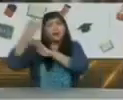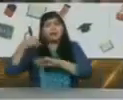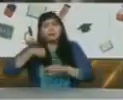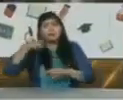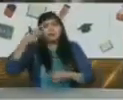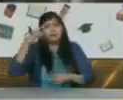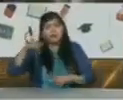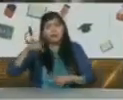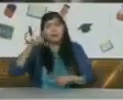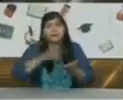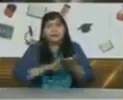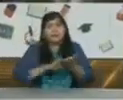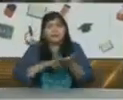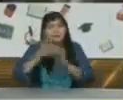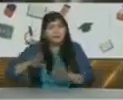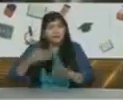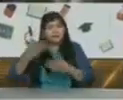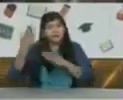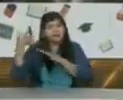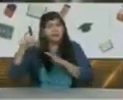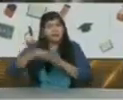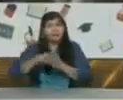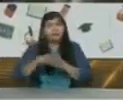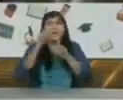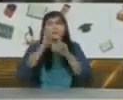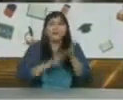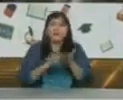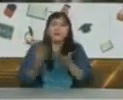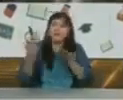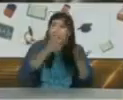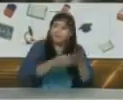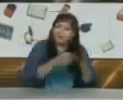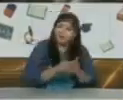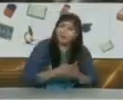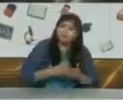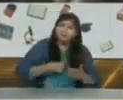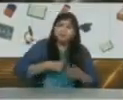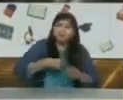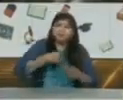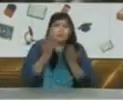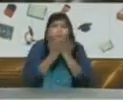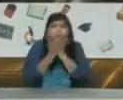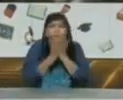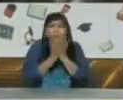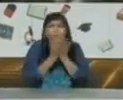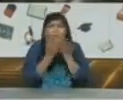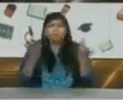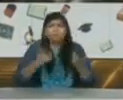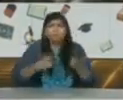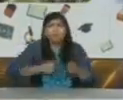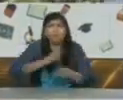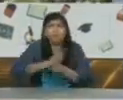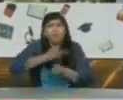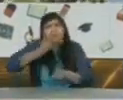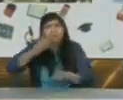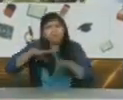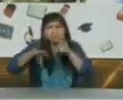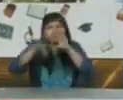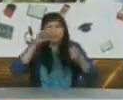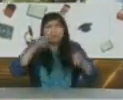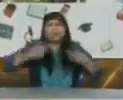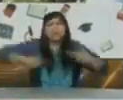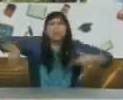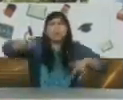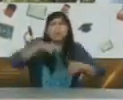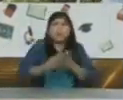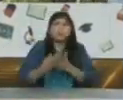मैं मुख्यमंत्री था, फिर प्रधानमंत्री बना, तो मुझे भी बहुत कुछ पढ़ना पड़ता है, बहुत कुछ सीखना पड़ता है, बहुतों से सीखना